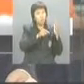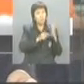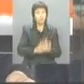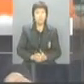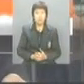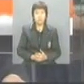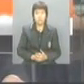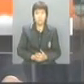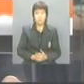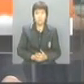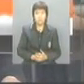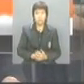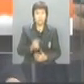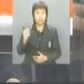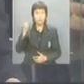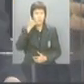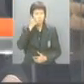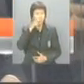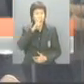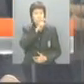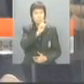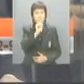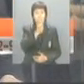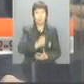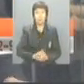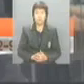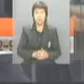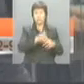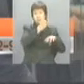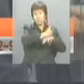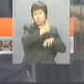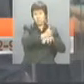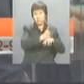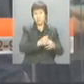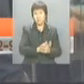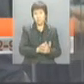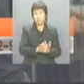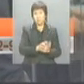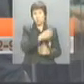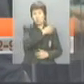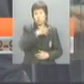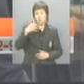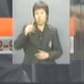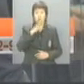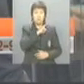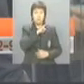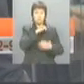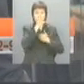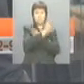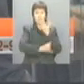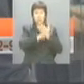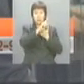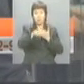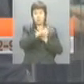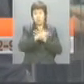ค่ะตอนนี้นะคะก็กำลังต่อสายพูดคุยกับทางอธิบดีกรมสารนิเทศถึงคนไทยที่อยู่ในที่นู่นอยู่นะคะว่าทางกระทรวงการต่างประเทศนั้